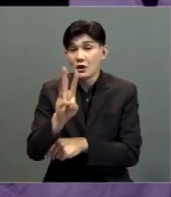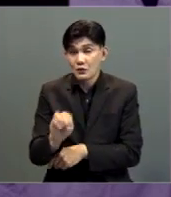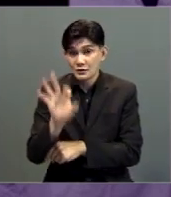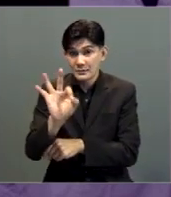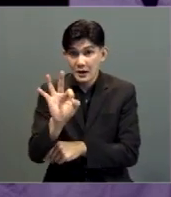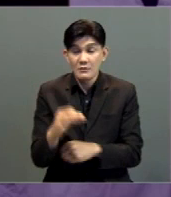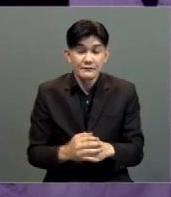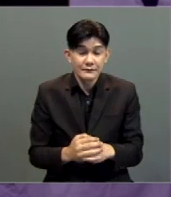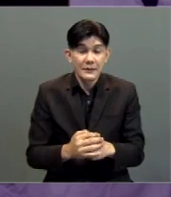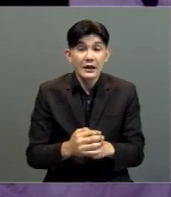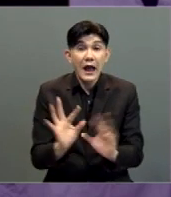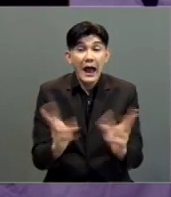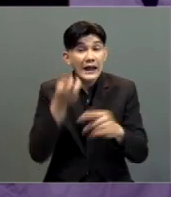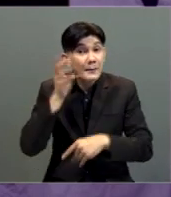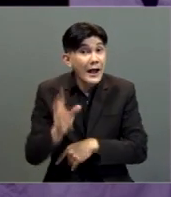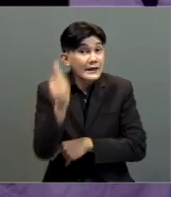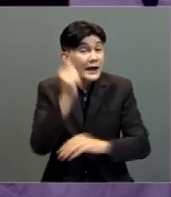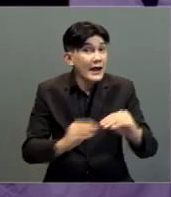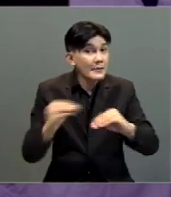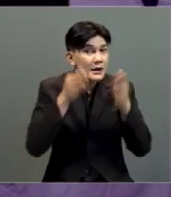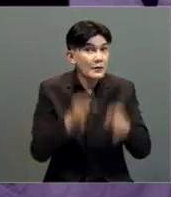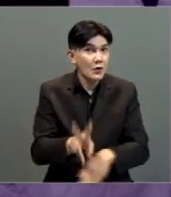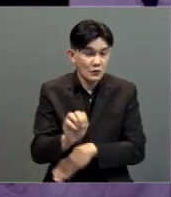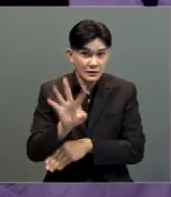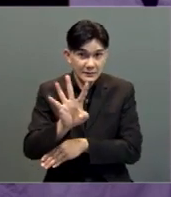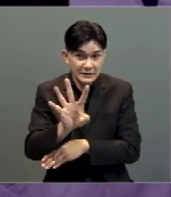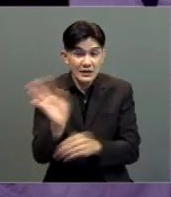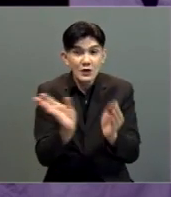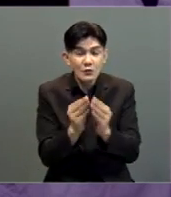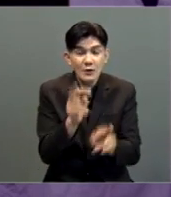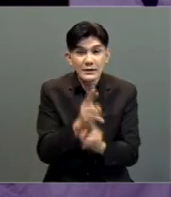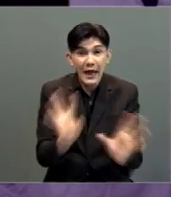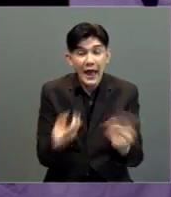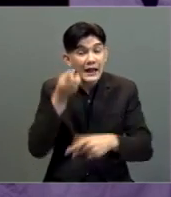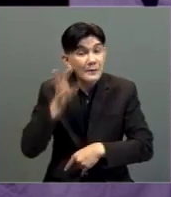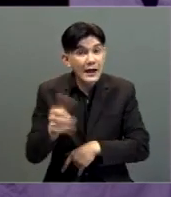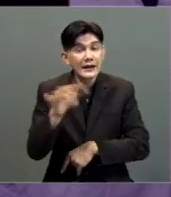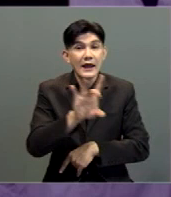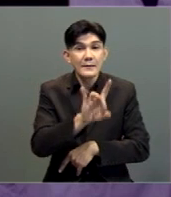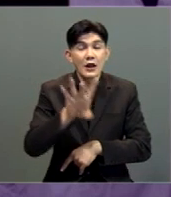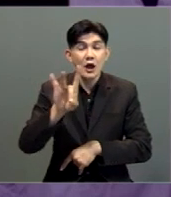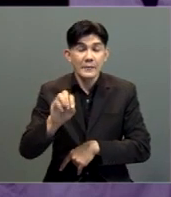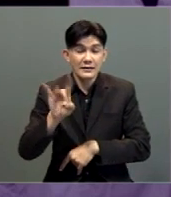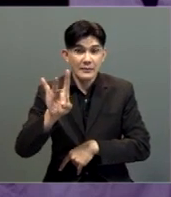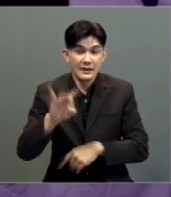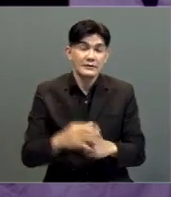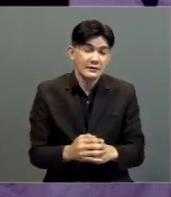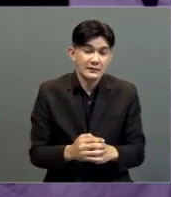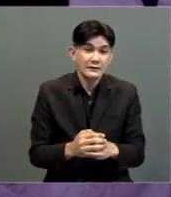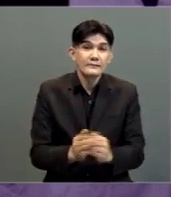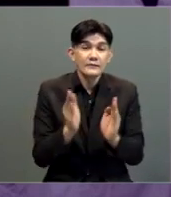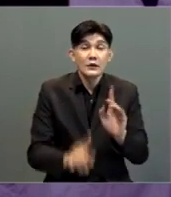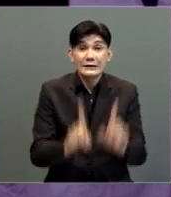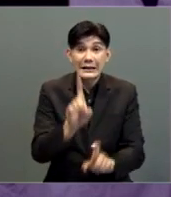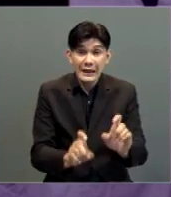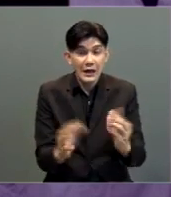9 คนรักษาหายแล้วเพิ่มอก 64 คนรวมรักษาหาย 888 คนส่นผ